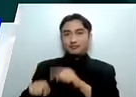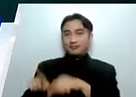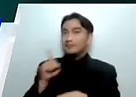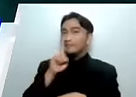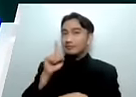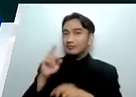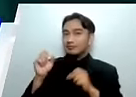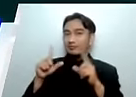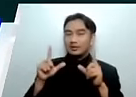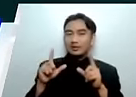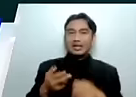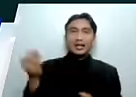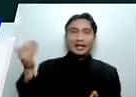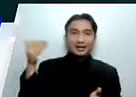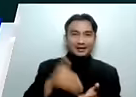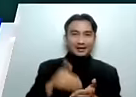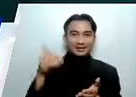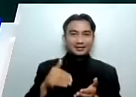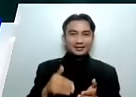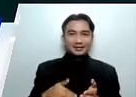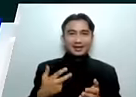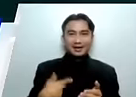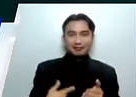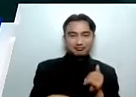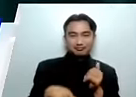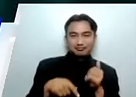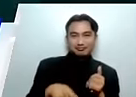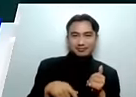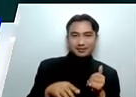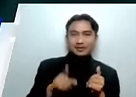two, siniguro na nilang tama ang pinto.